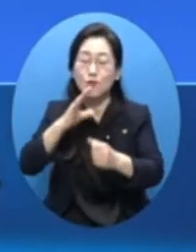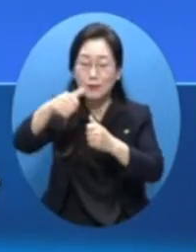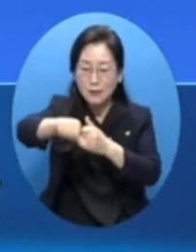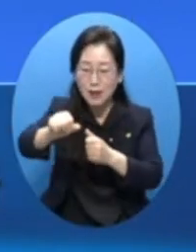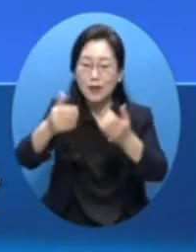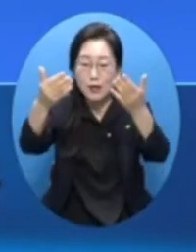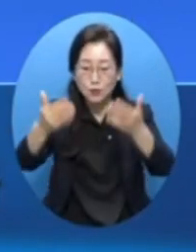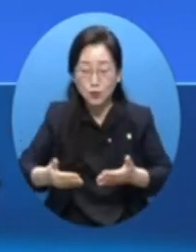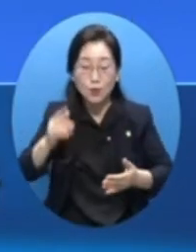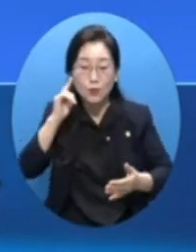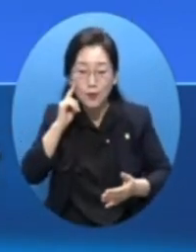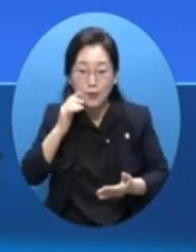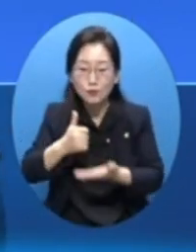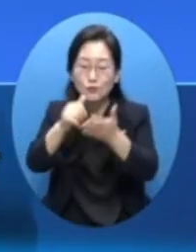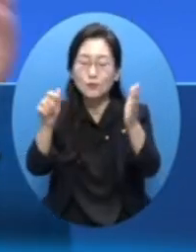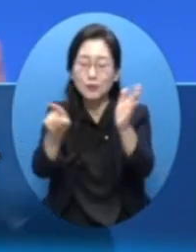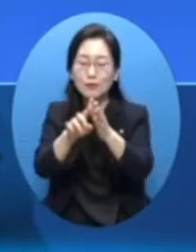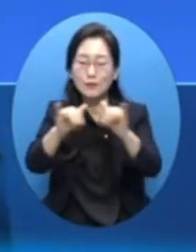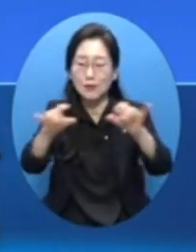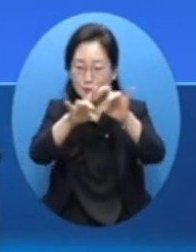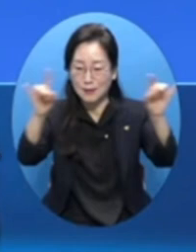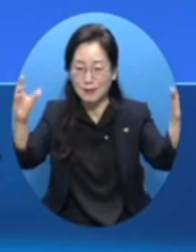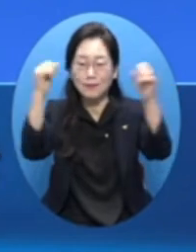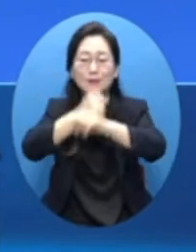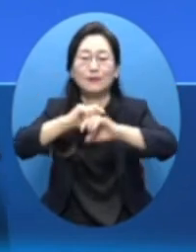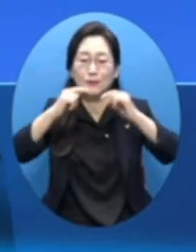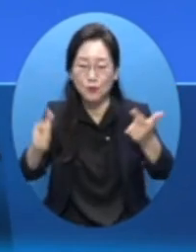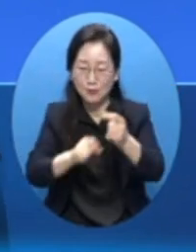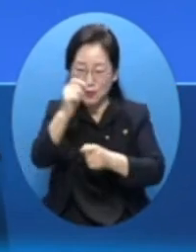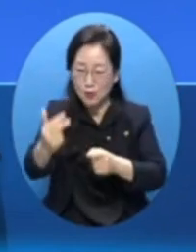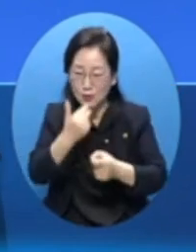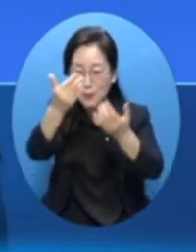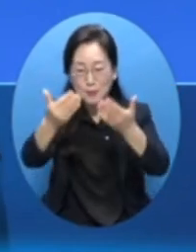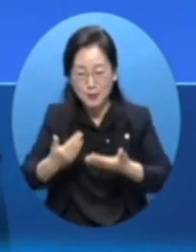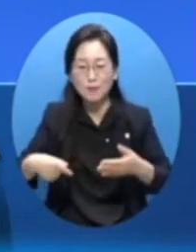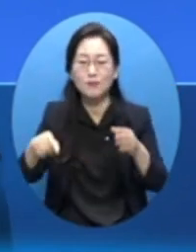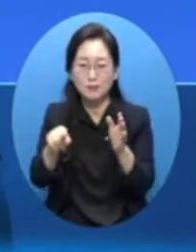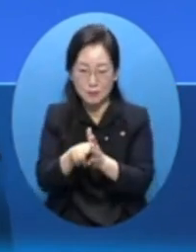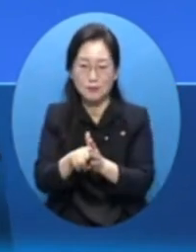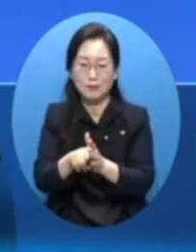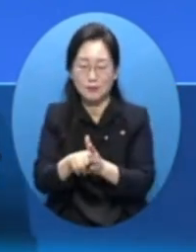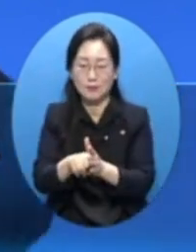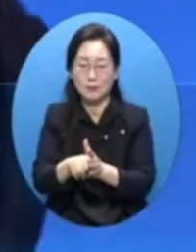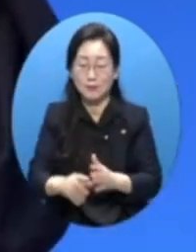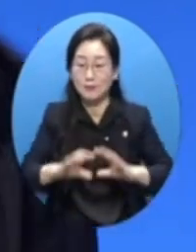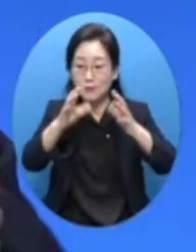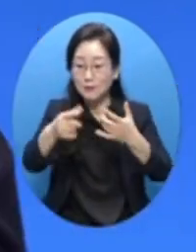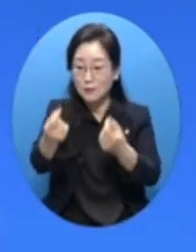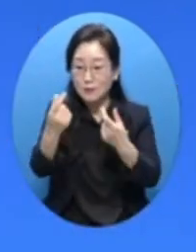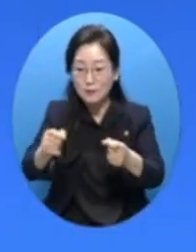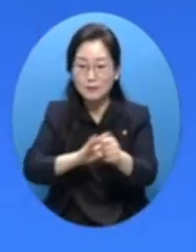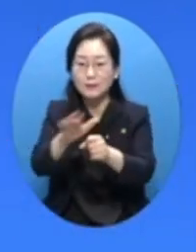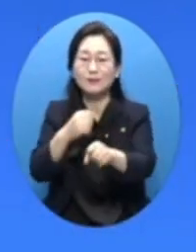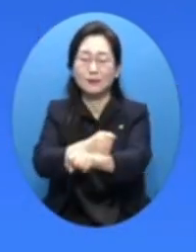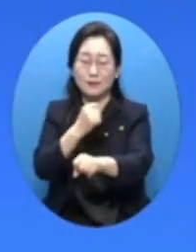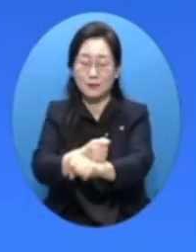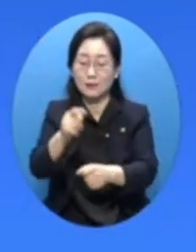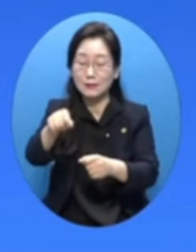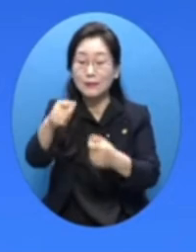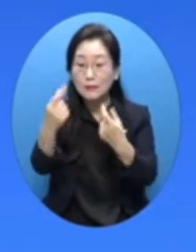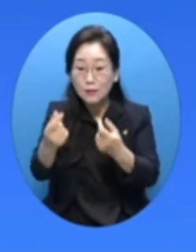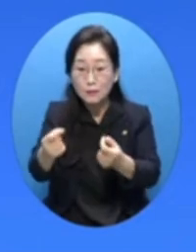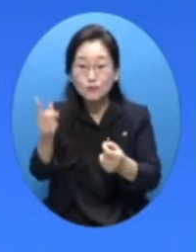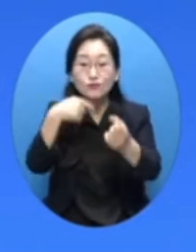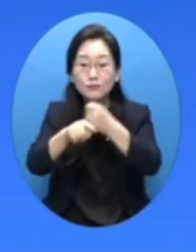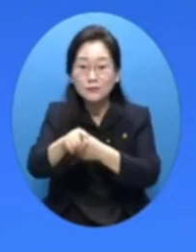주셨으니 이는 그를 믿는 자마다 멸망하지 않고 영생을 얻게 하려 하심이라. 세상을 이처럼 사랑하사, 이처럼이라는